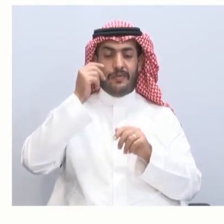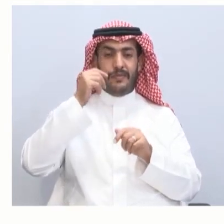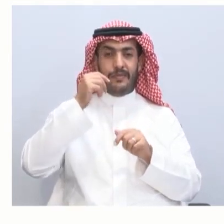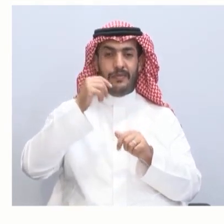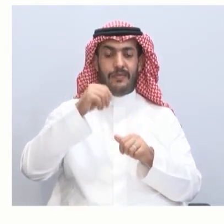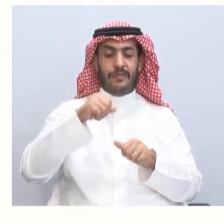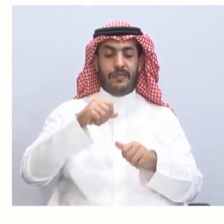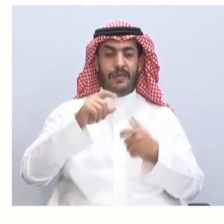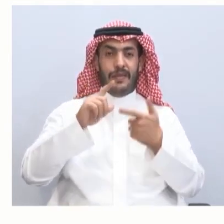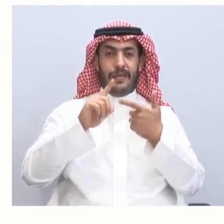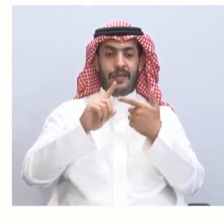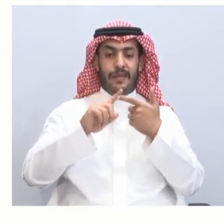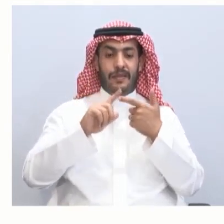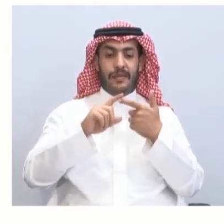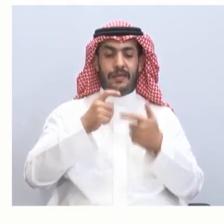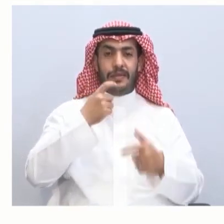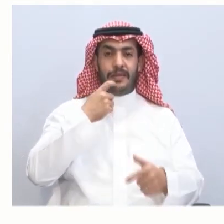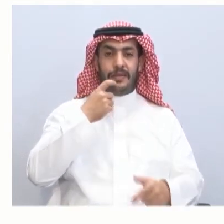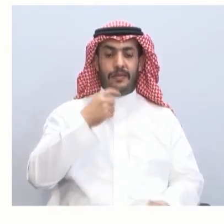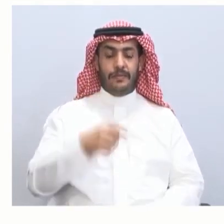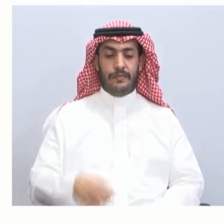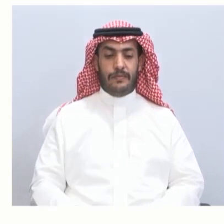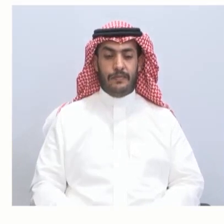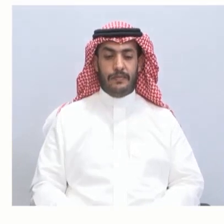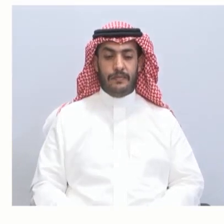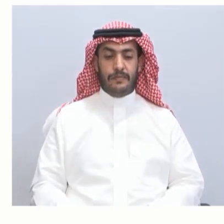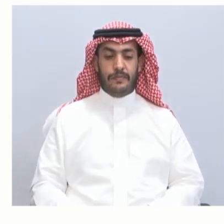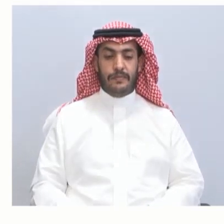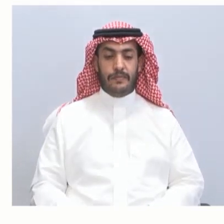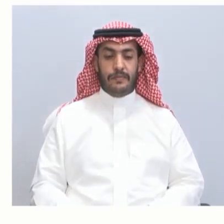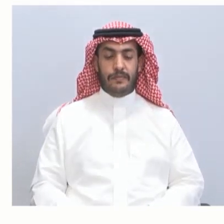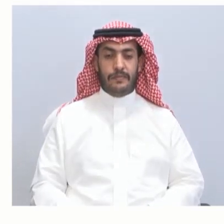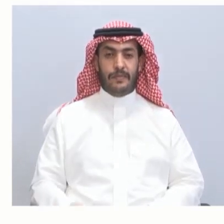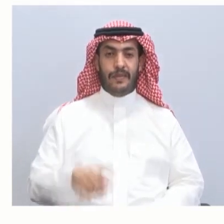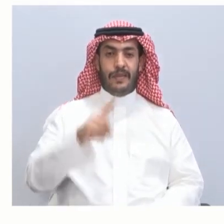السعوديه الثانيه في عام كم ابنائي وبناتي الطلاب